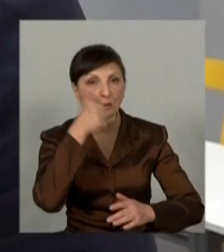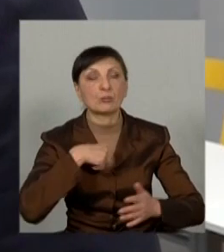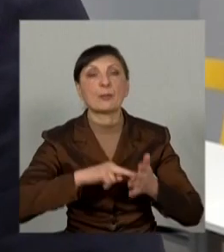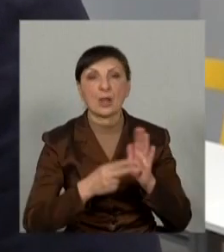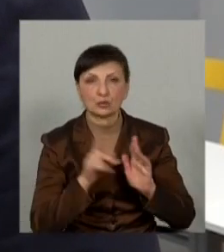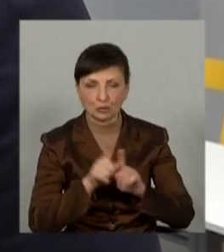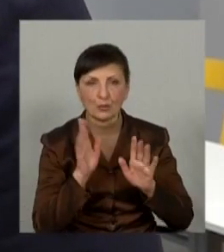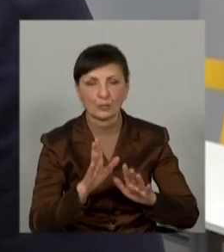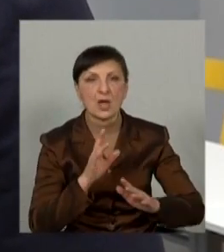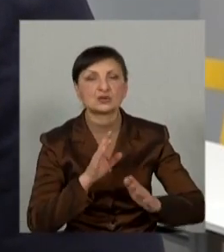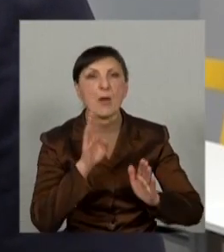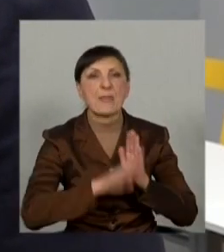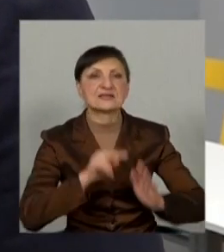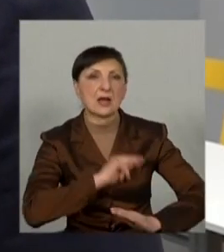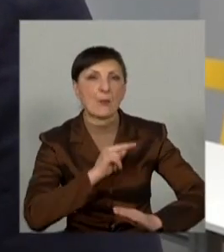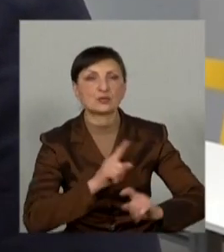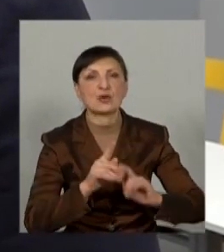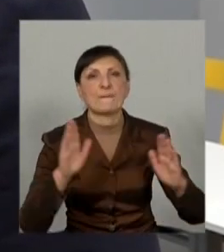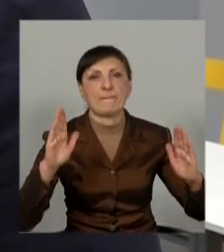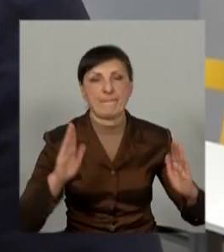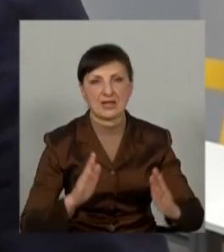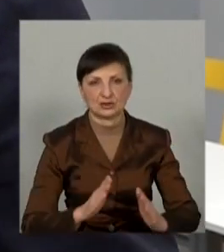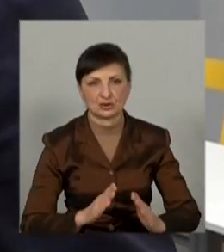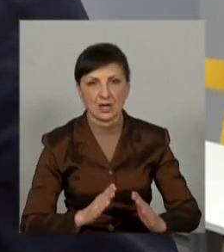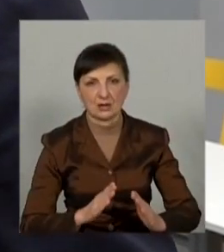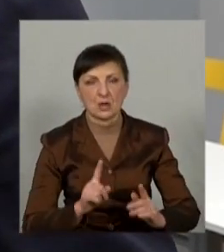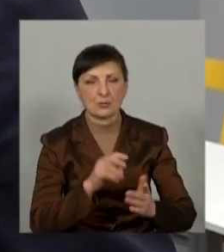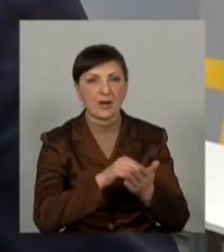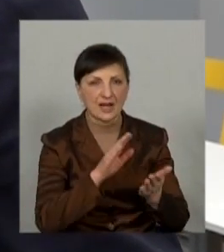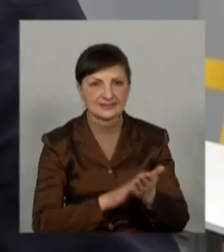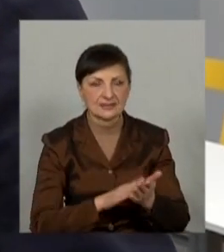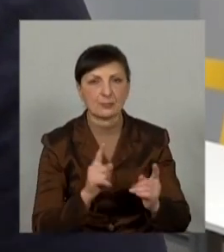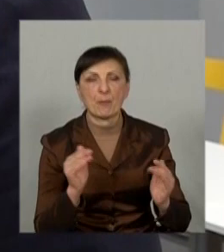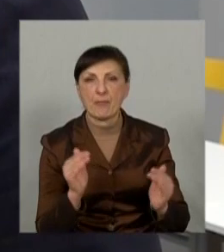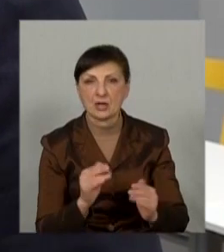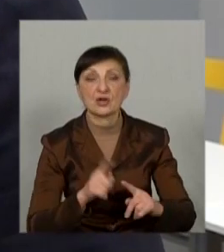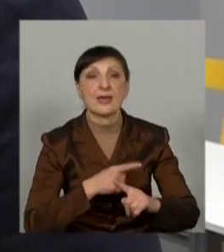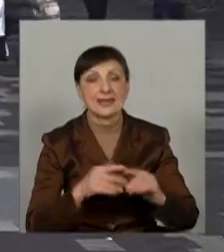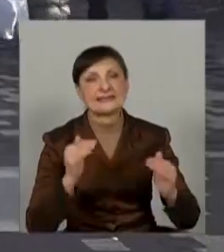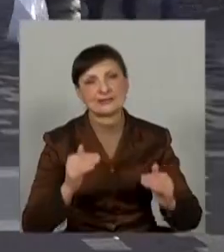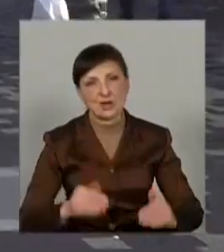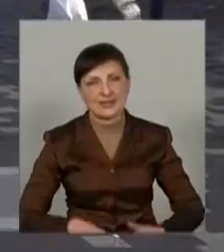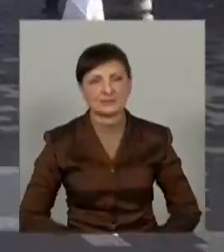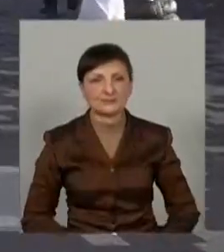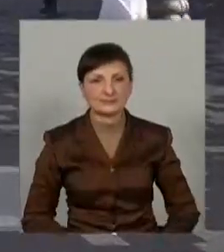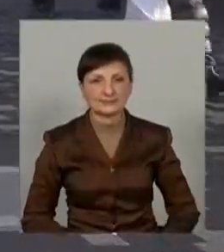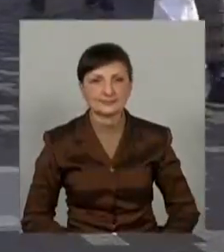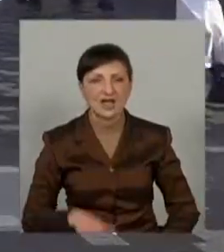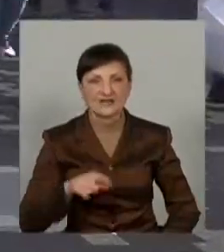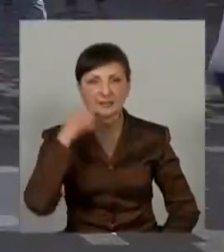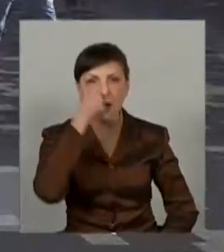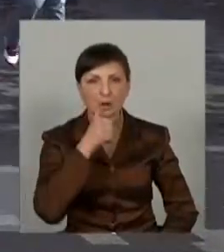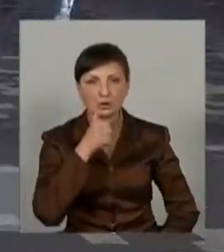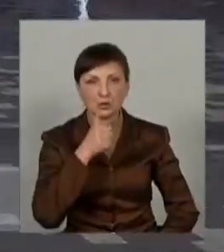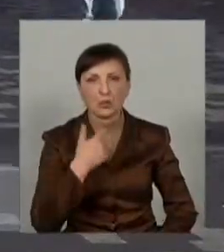будем работать над тем, чтобы данный показатель держался на этом уровне, либо также снижался. В этом году